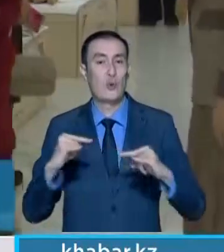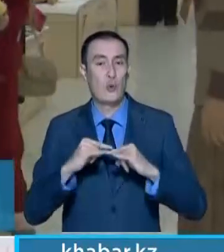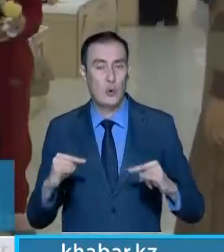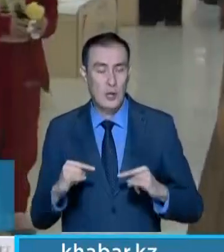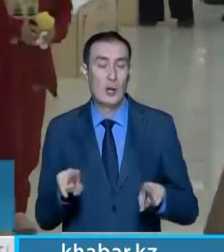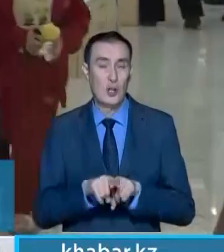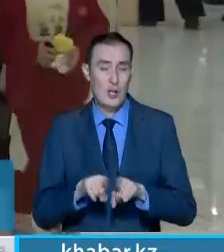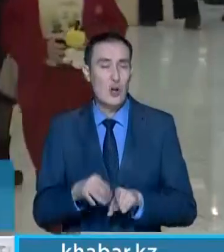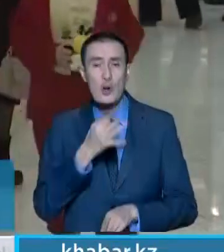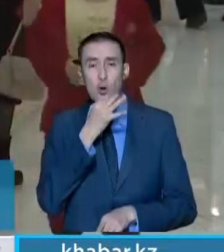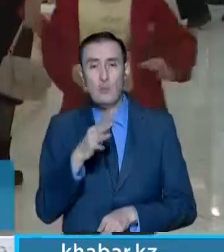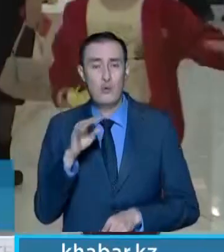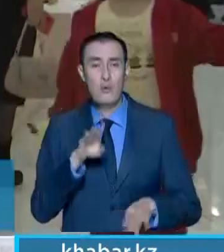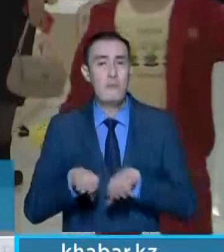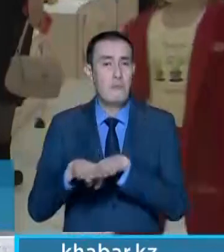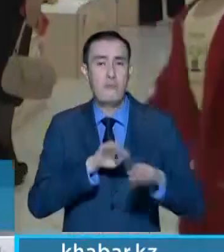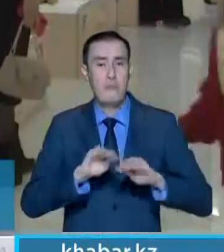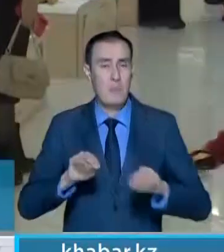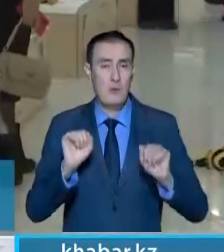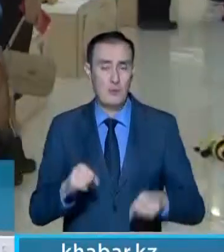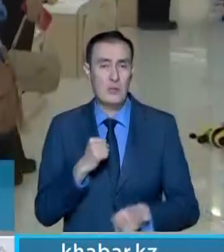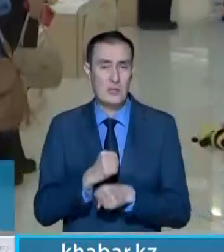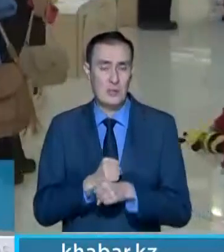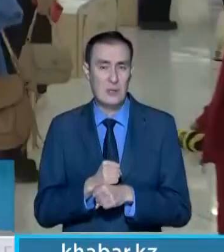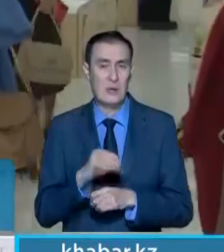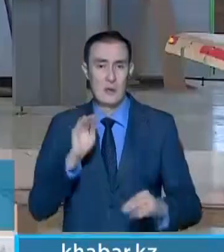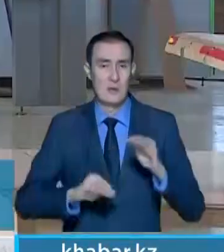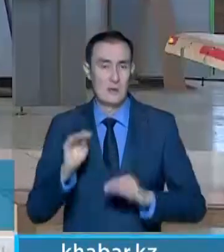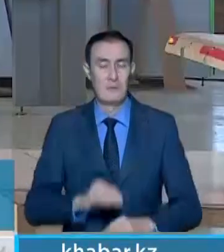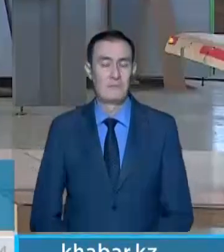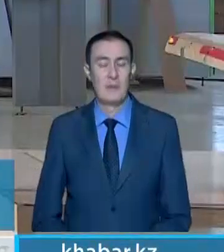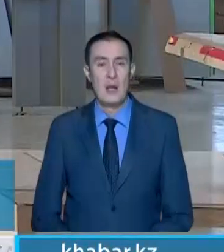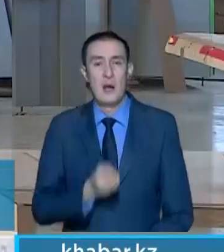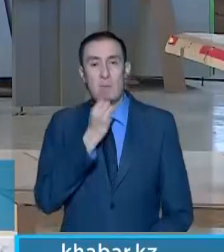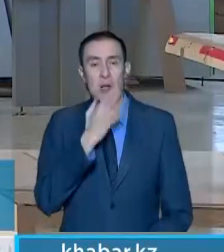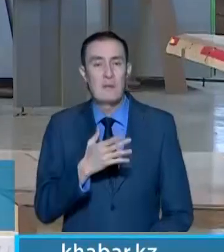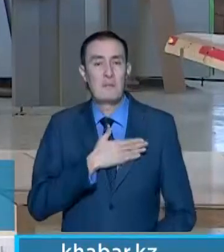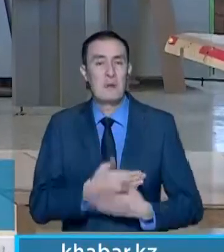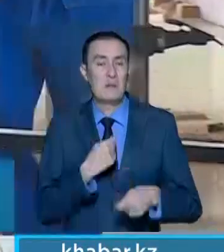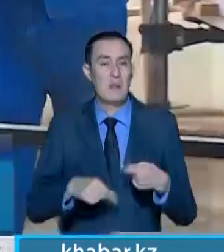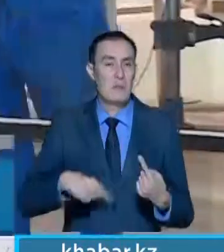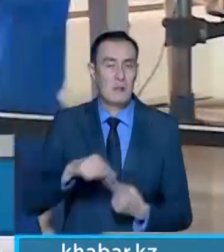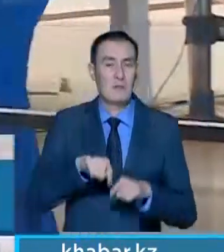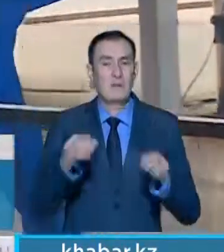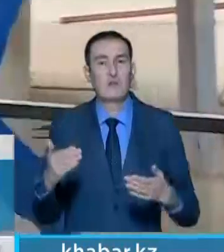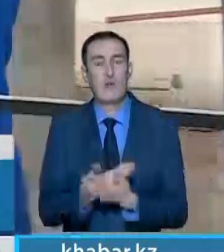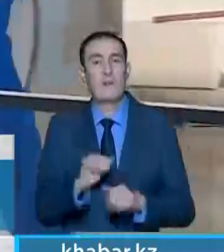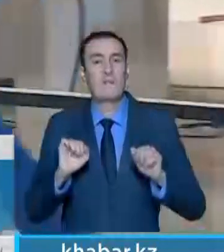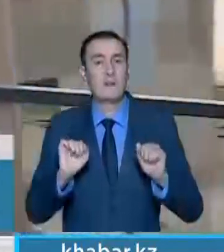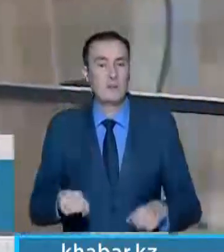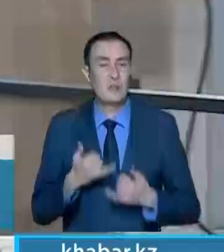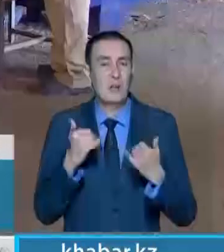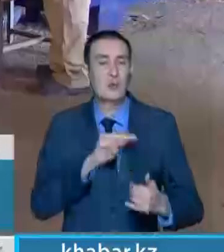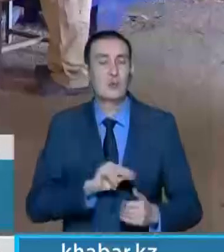То есть также любую можно мебель сделать именно штабилируемой или сборной. Благодаря социальному предпринимательству открываются новые возможности